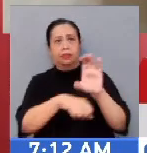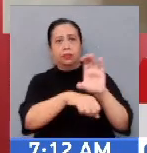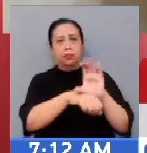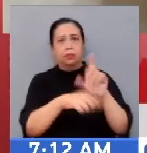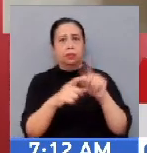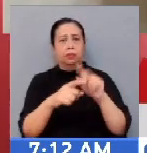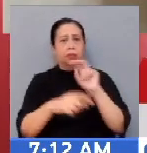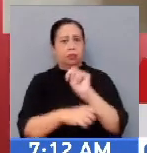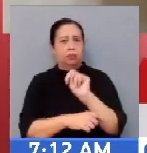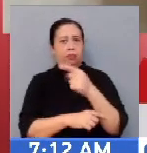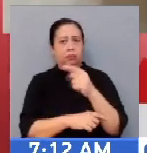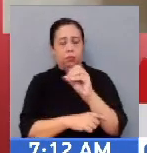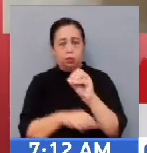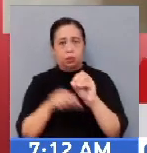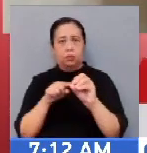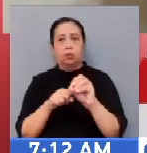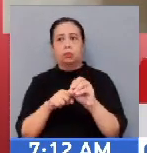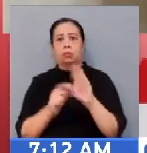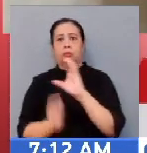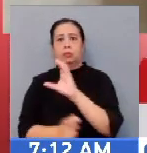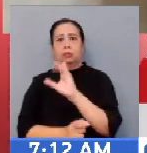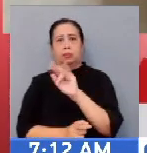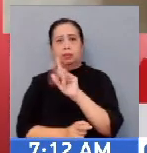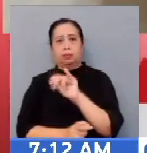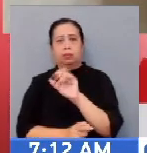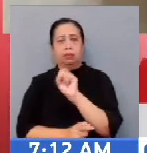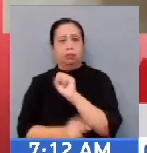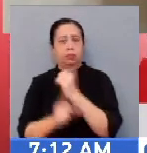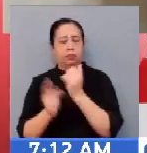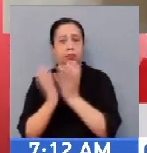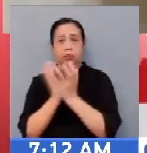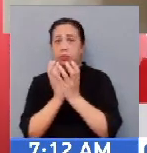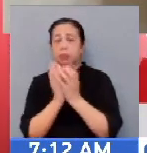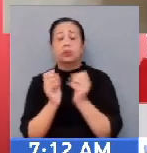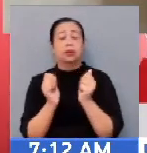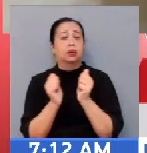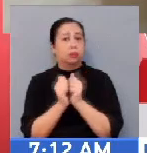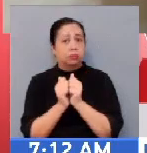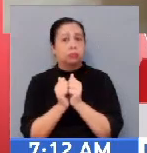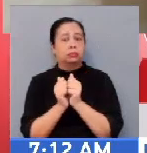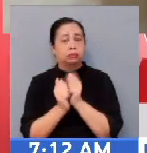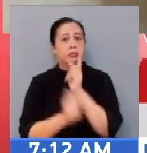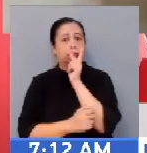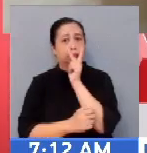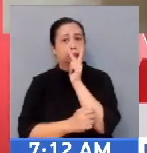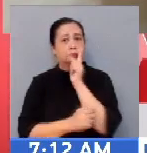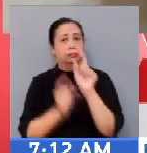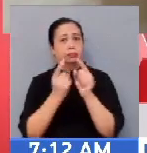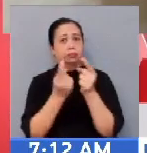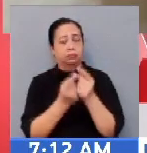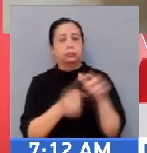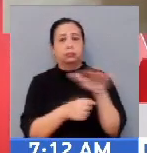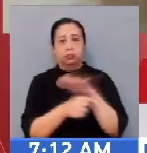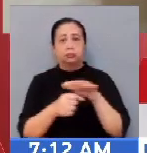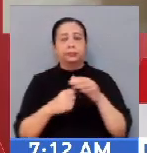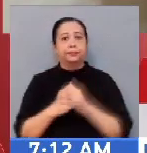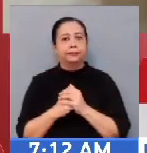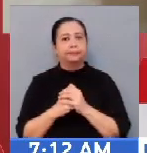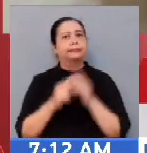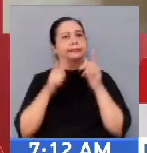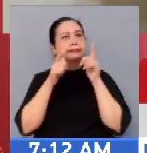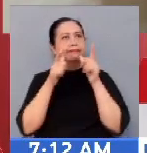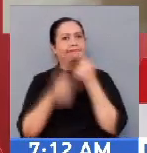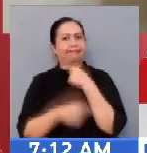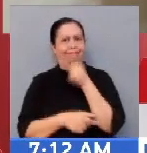society community, pati nga ang private sector. Mukha man akong nag-iisa sa ngayon, ano, sa